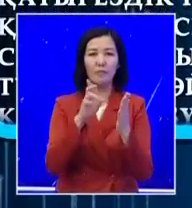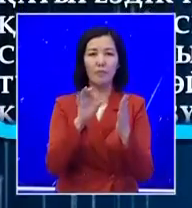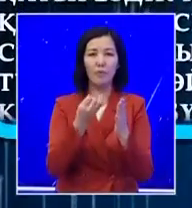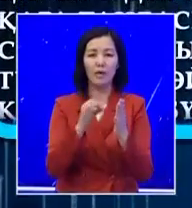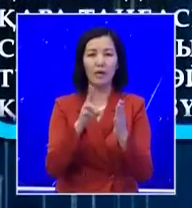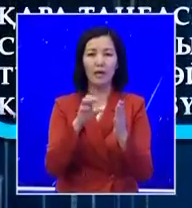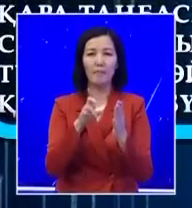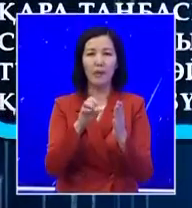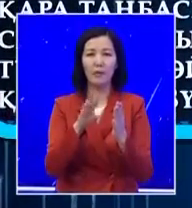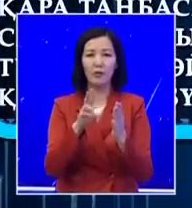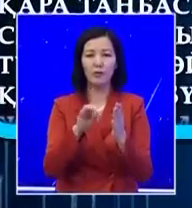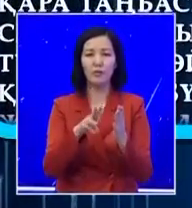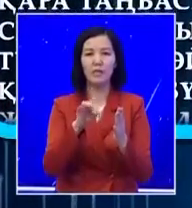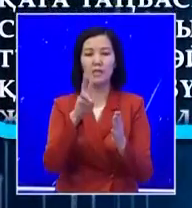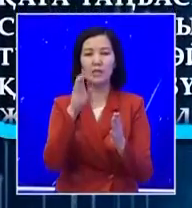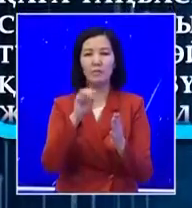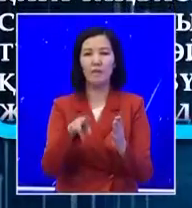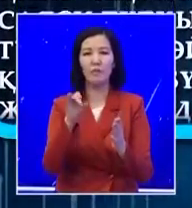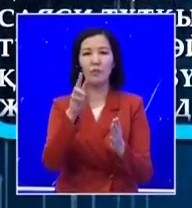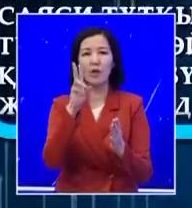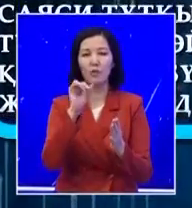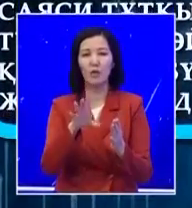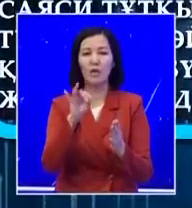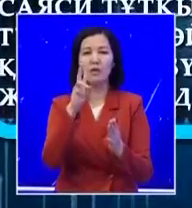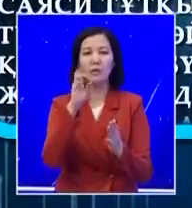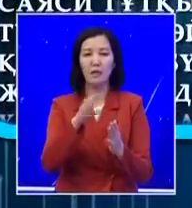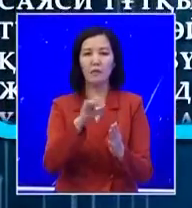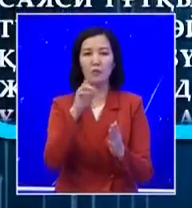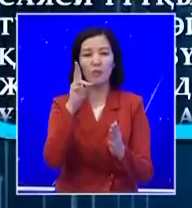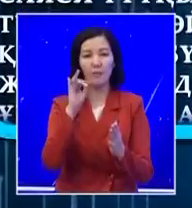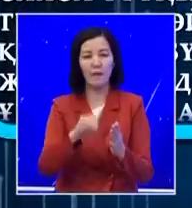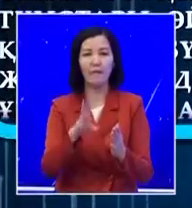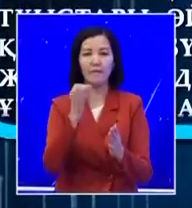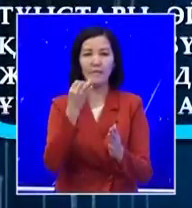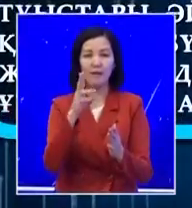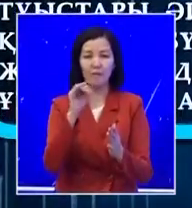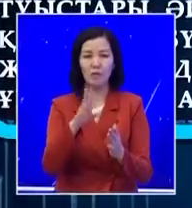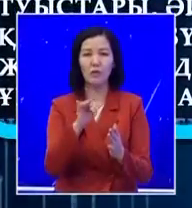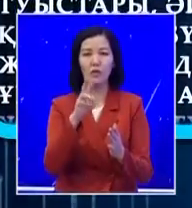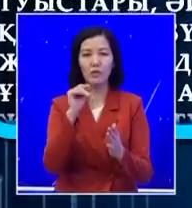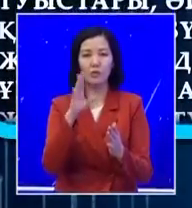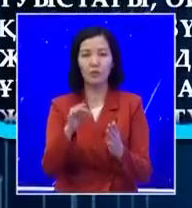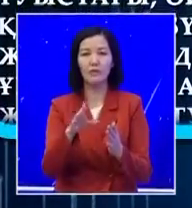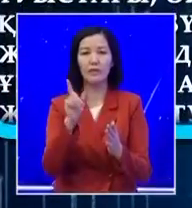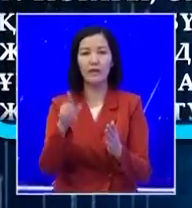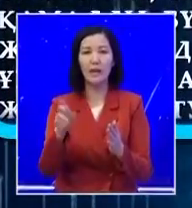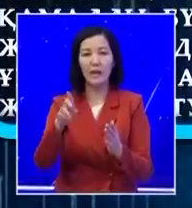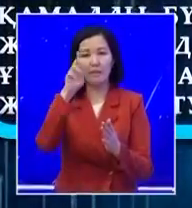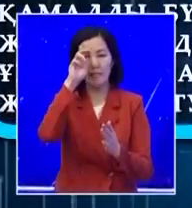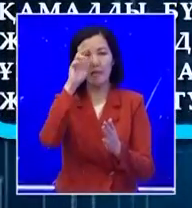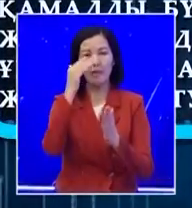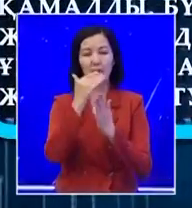Бөкейхан, Ахмет Байтұрсынұлы, Мұхамеджан Тынышбаев, Міржақып Дулатұлы, Тұрар Рысқұлов сияқты көрнекті мемлекет және